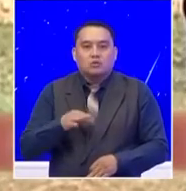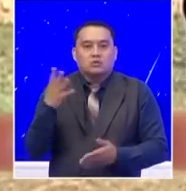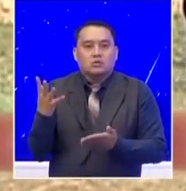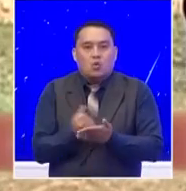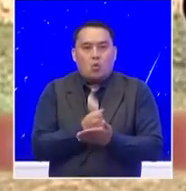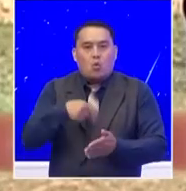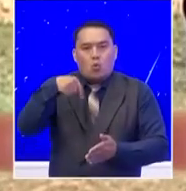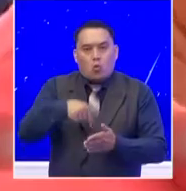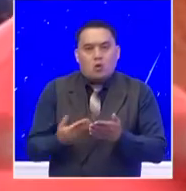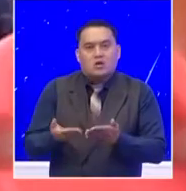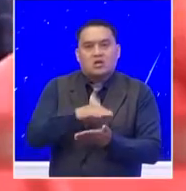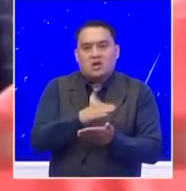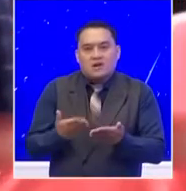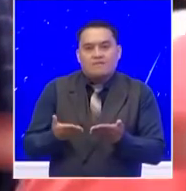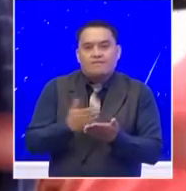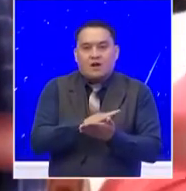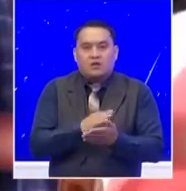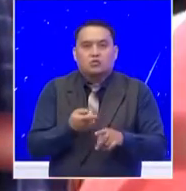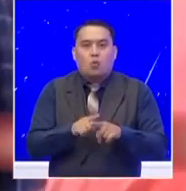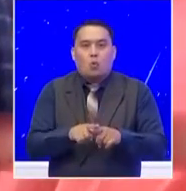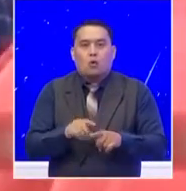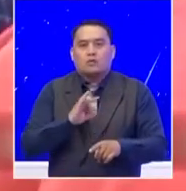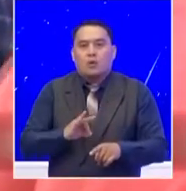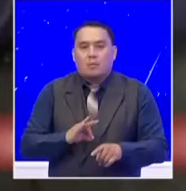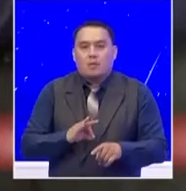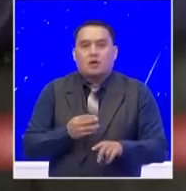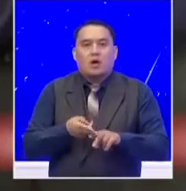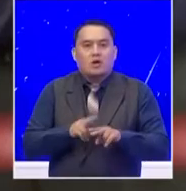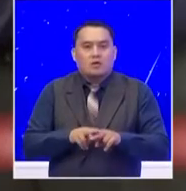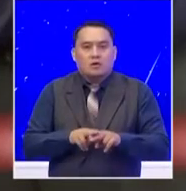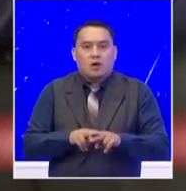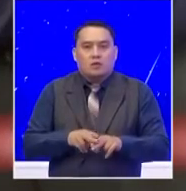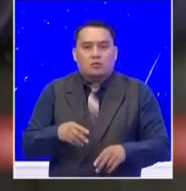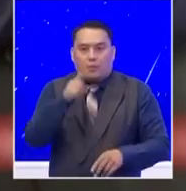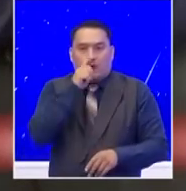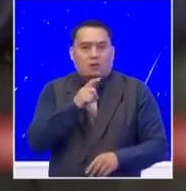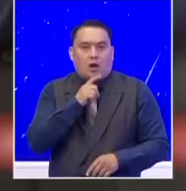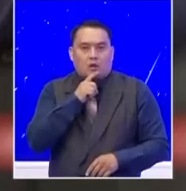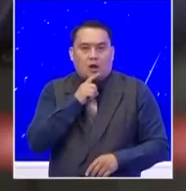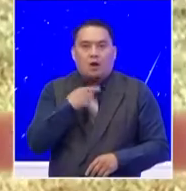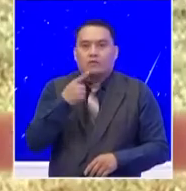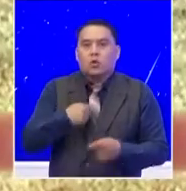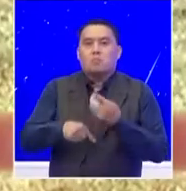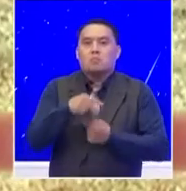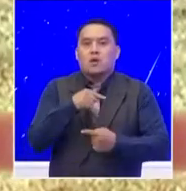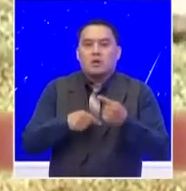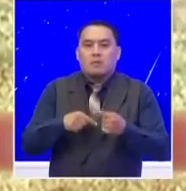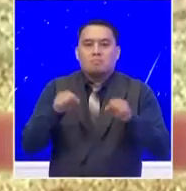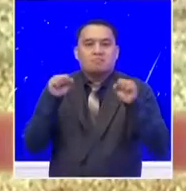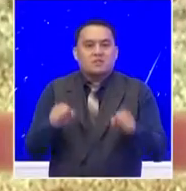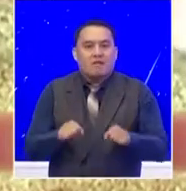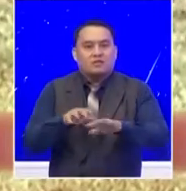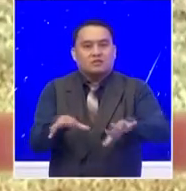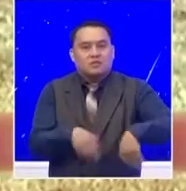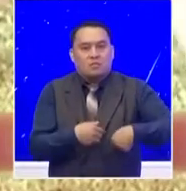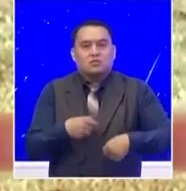обнаружили глубокие рвы и земляные насыпи. Чиновники таким положением вещей тоже озадачены. Говорят, предприниматель не имел права